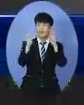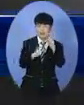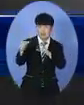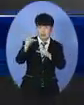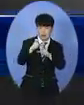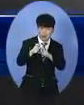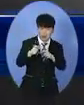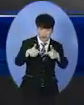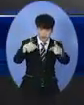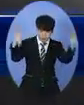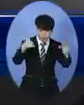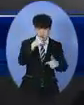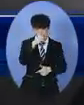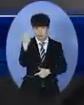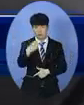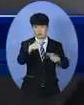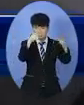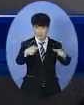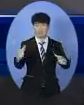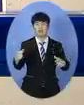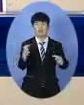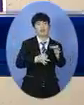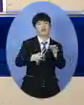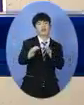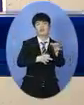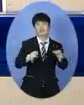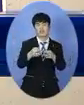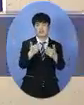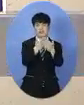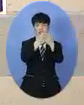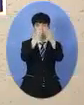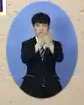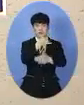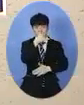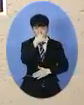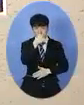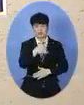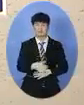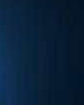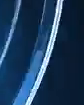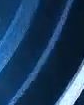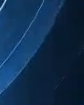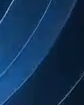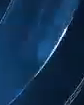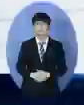따라 고용 창출 등 지역경제 활성화에 기여할 것으로 기대하고 있습니다.